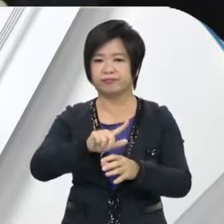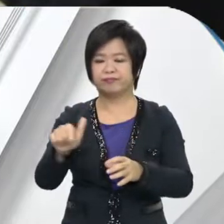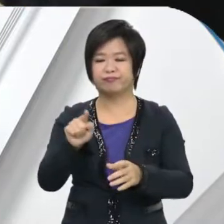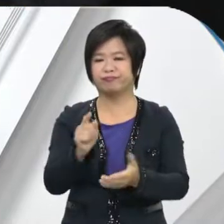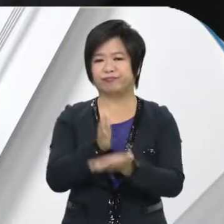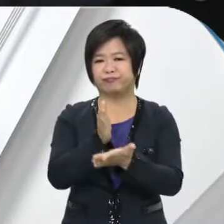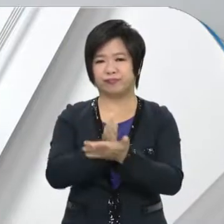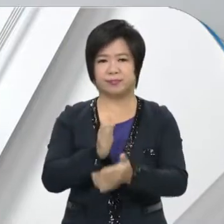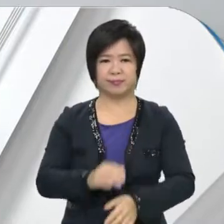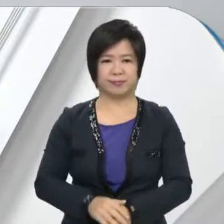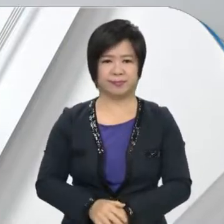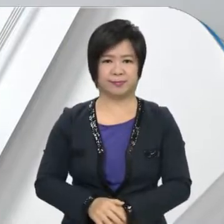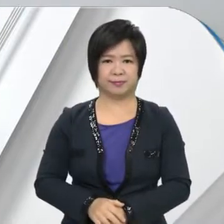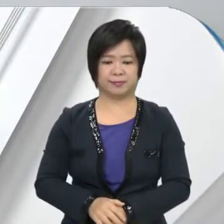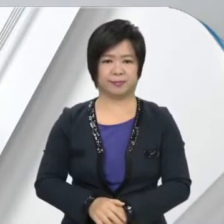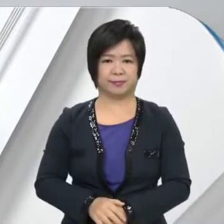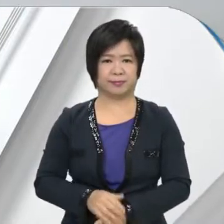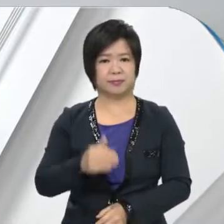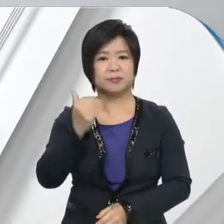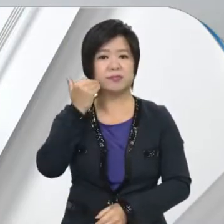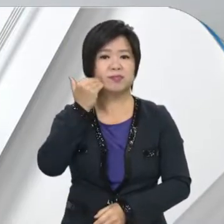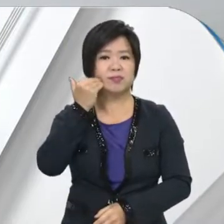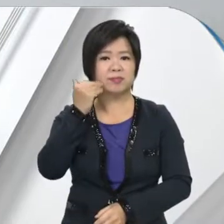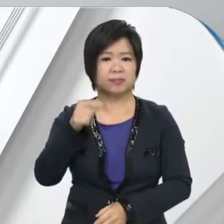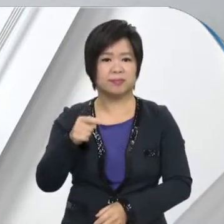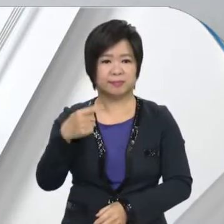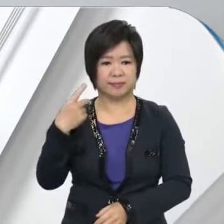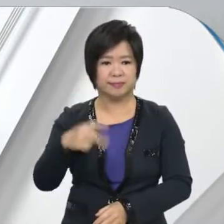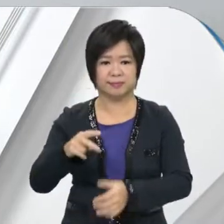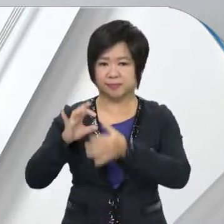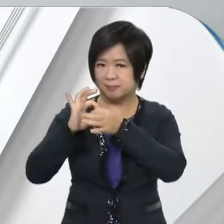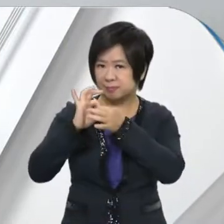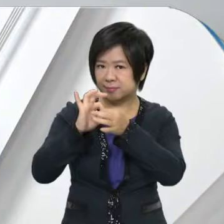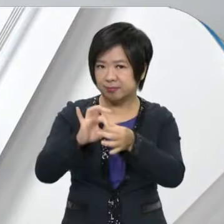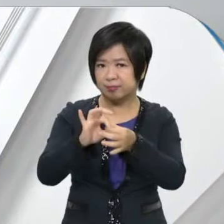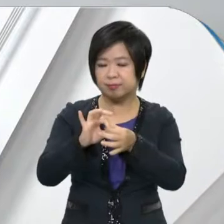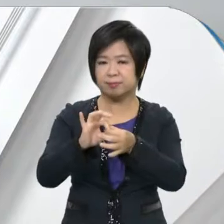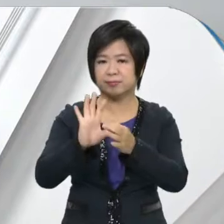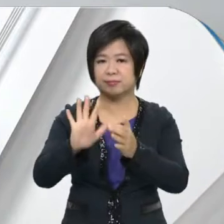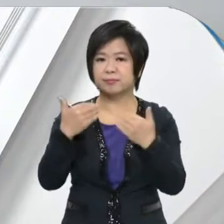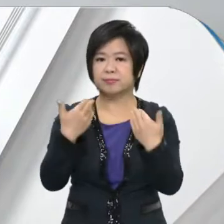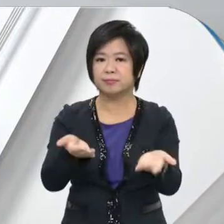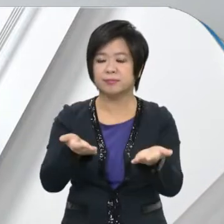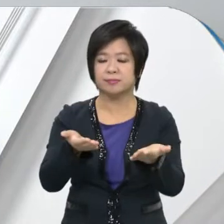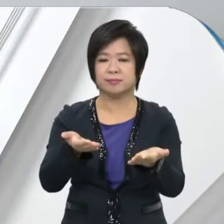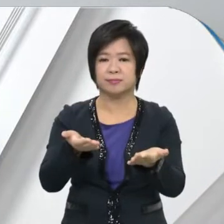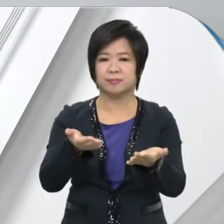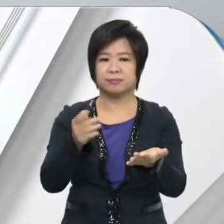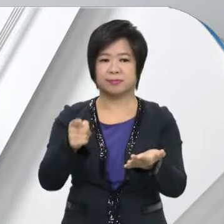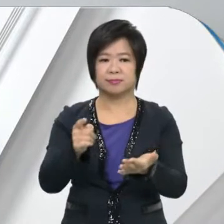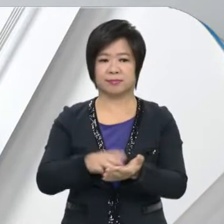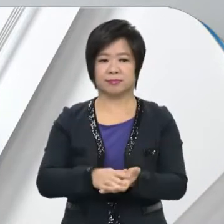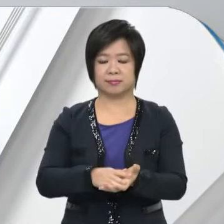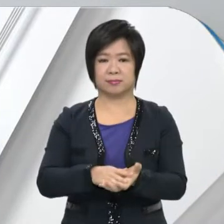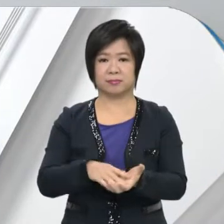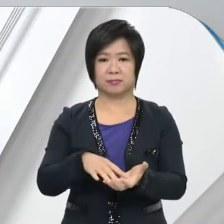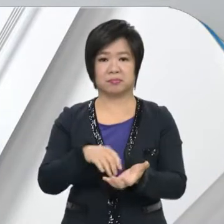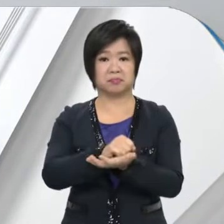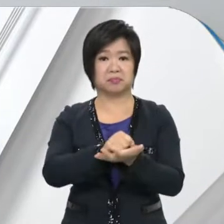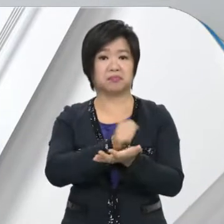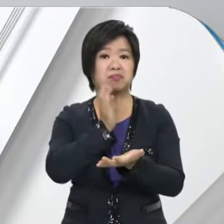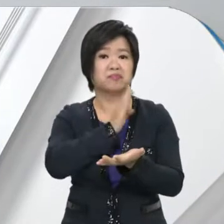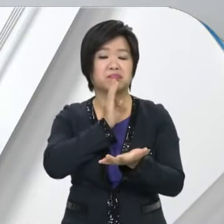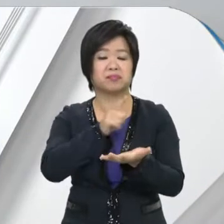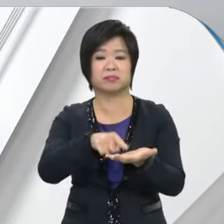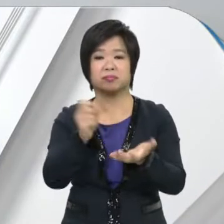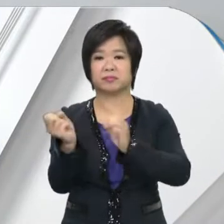嘅。 如果我们还继续提供这个免洗餐具的话，一样